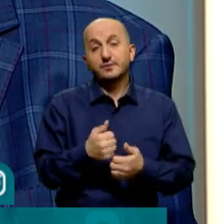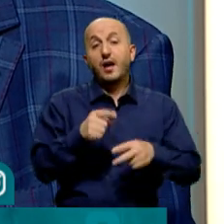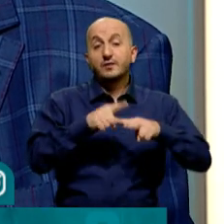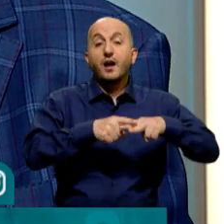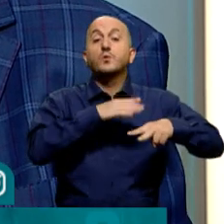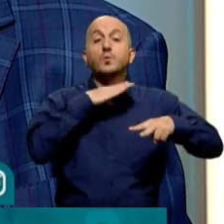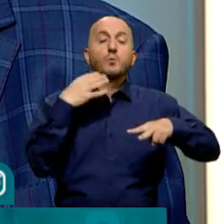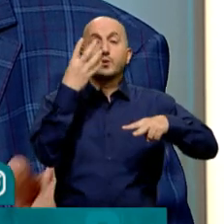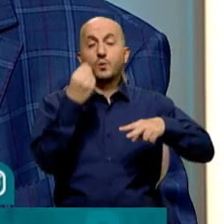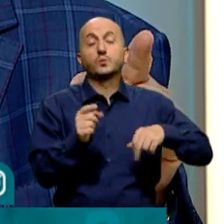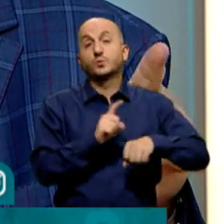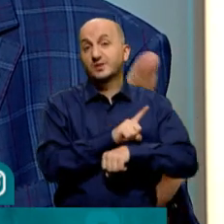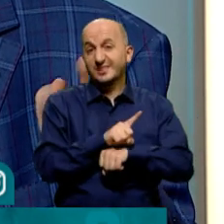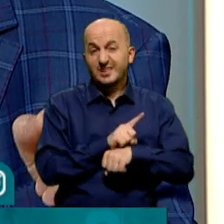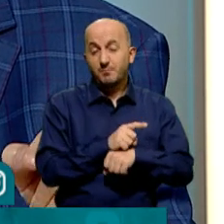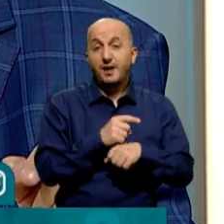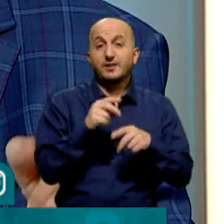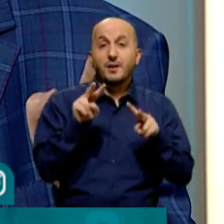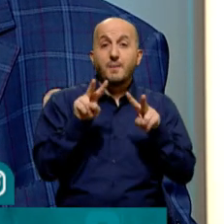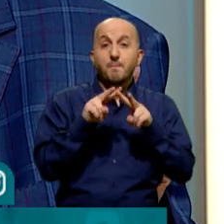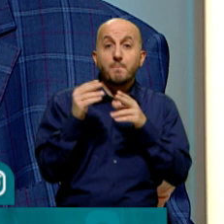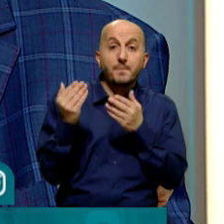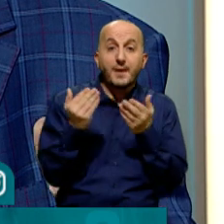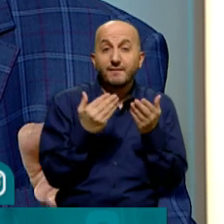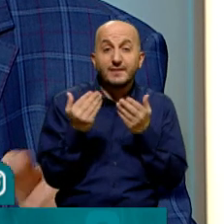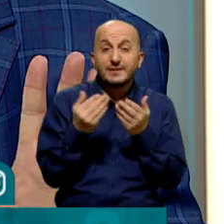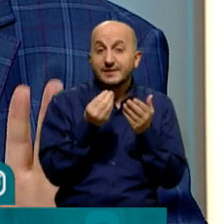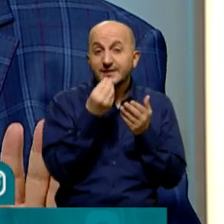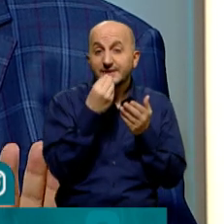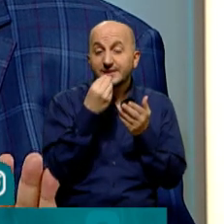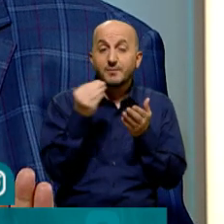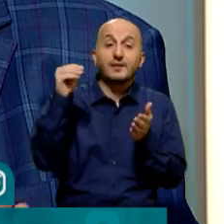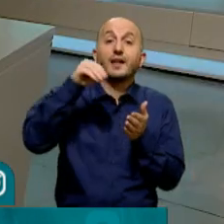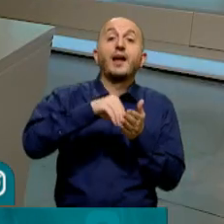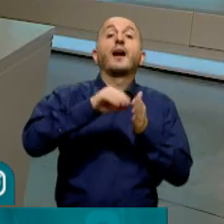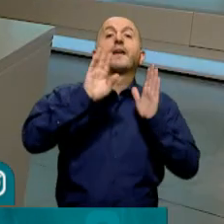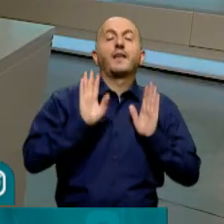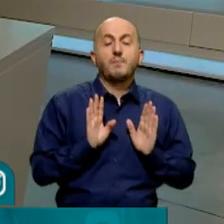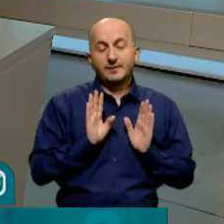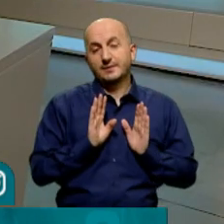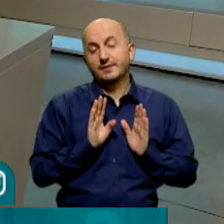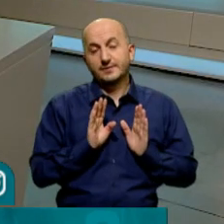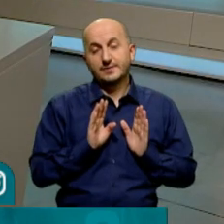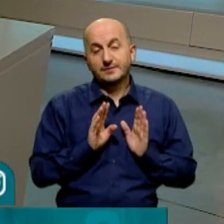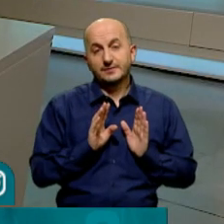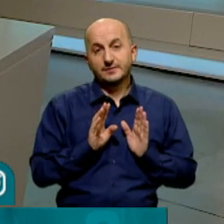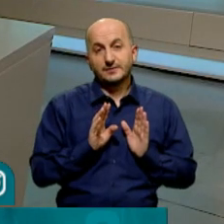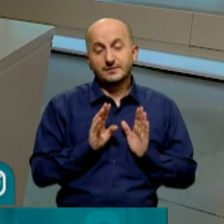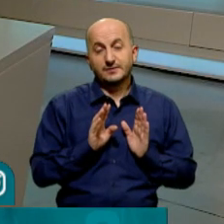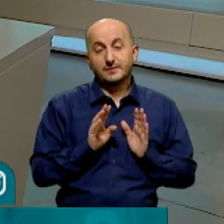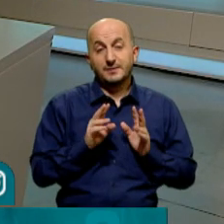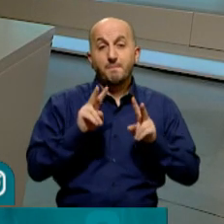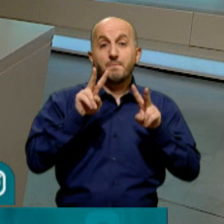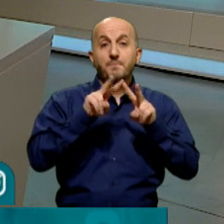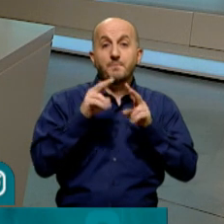de bunu mevlid töreninde ve mevlid yemeğinde kullanamazlar. Niye kullanamazlar? Çünkü mevlide